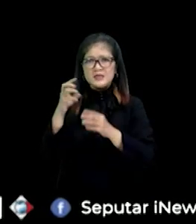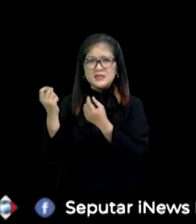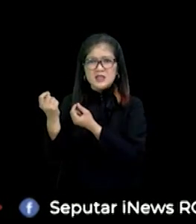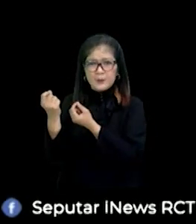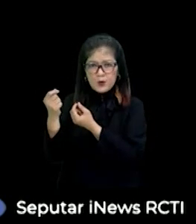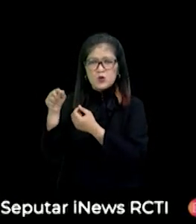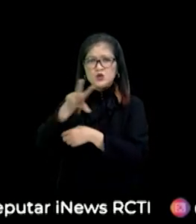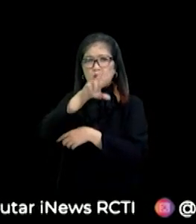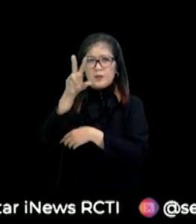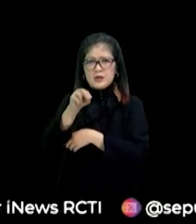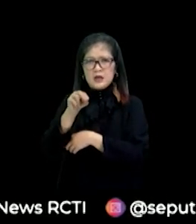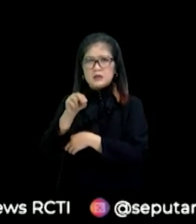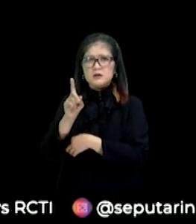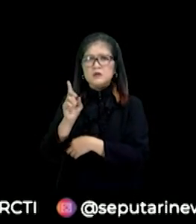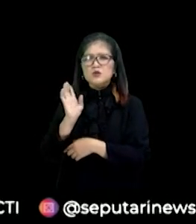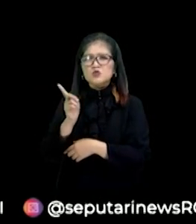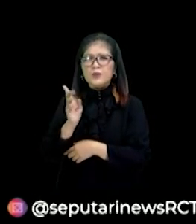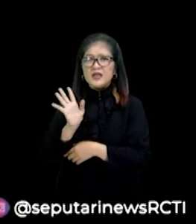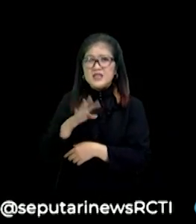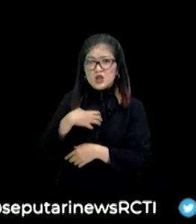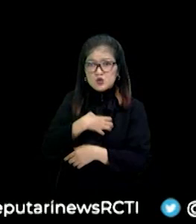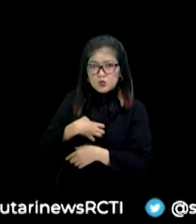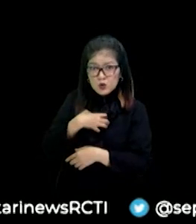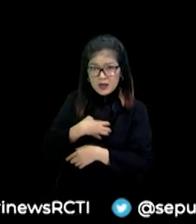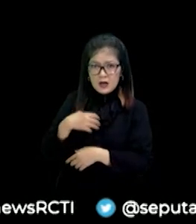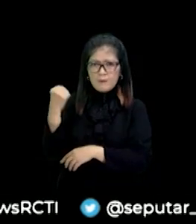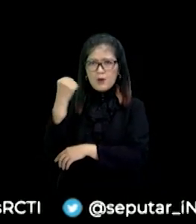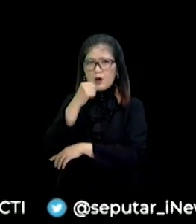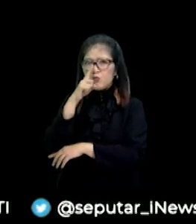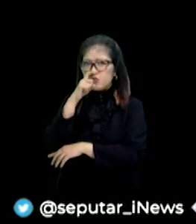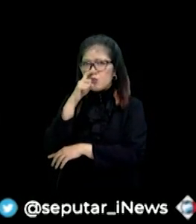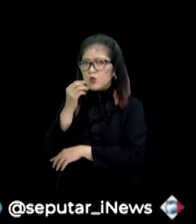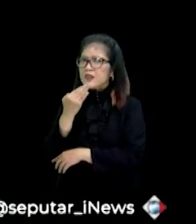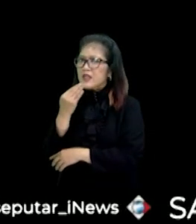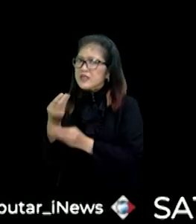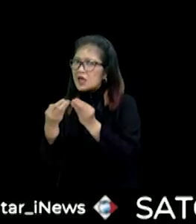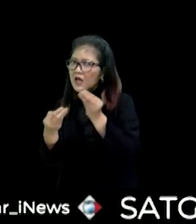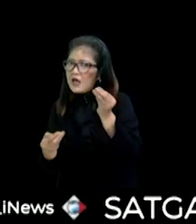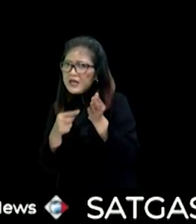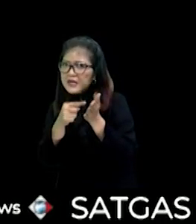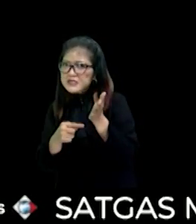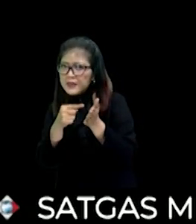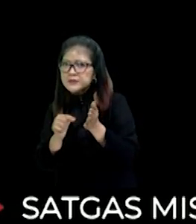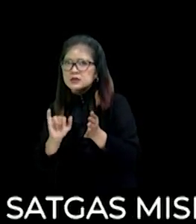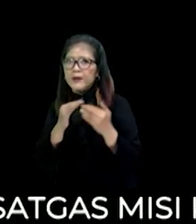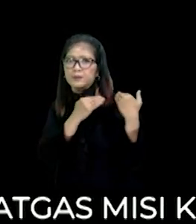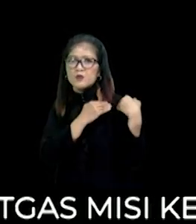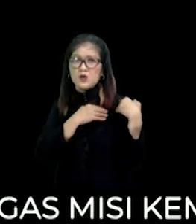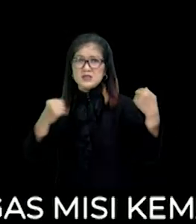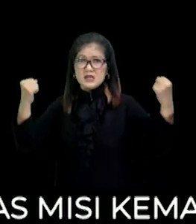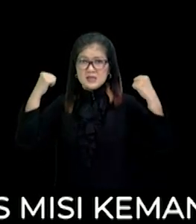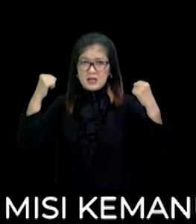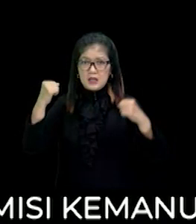agar tak mencurigakan seorang pelaku berpura-pura menanyakan resep kepada petugas kesehatan sementara pelaku lainnya mencuri